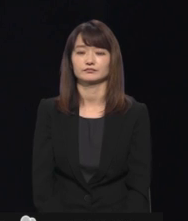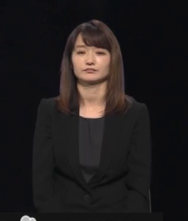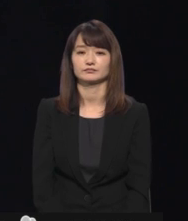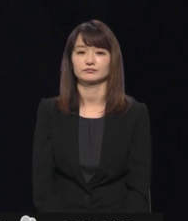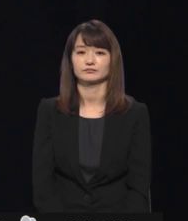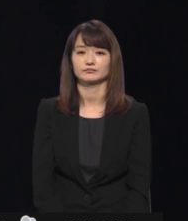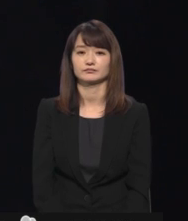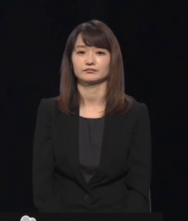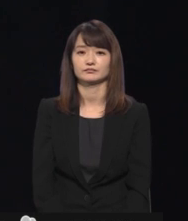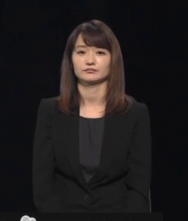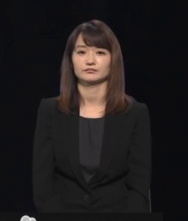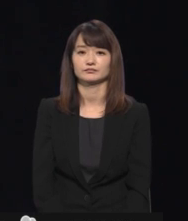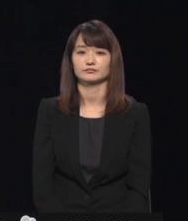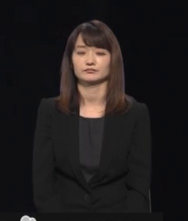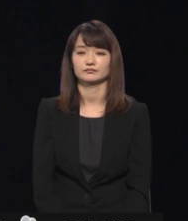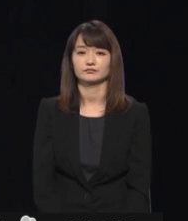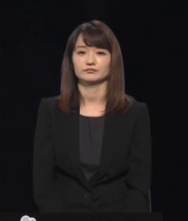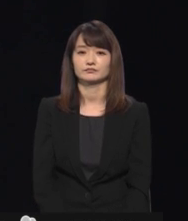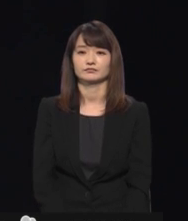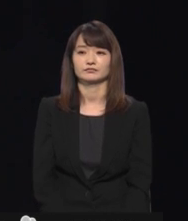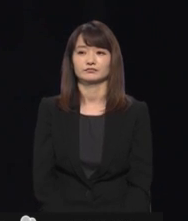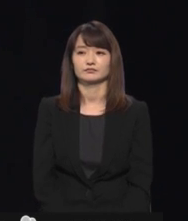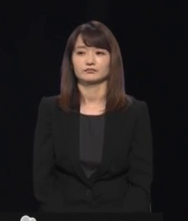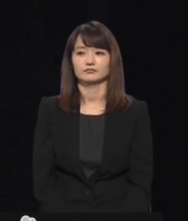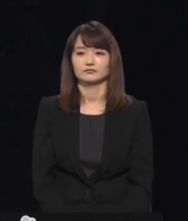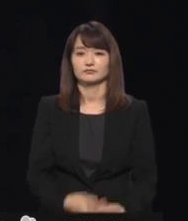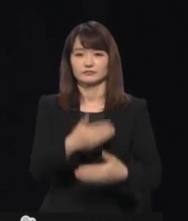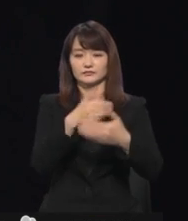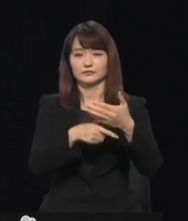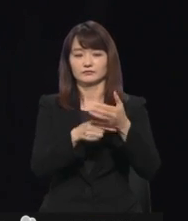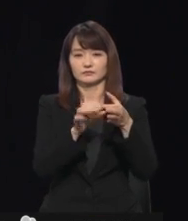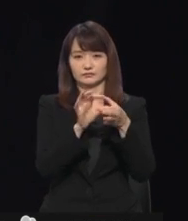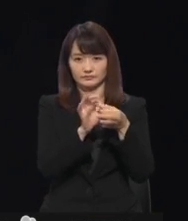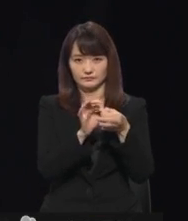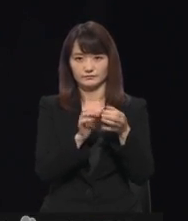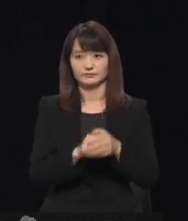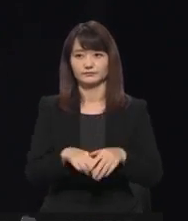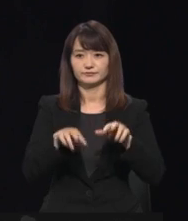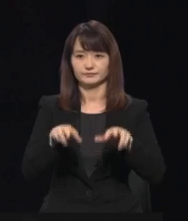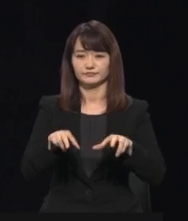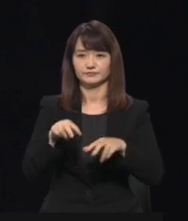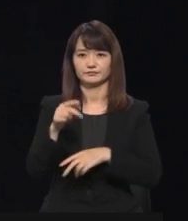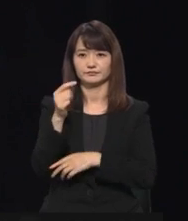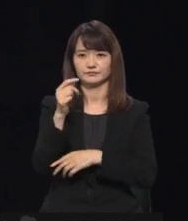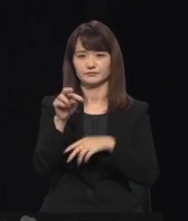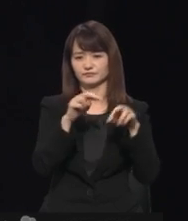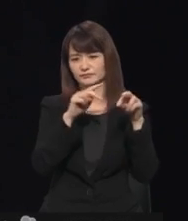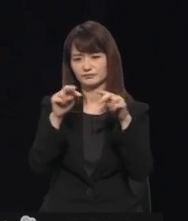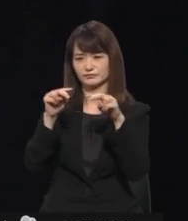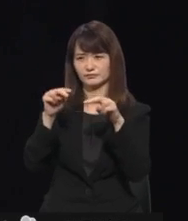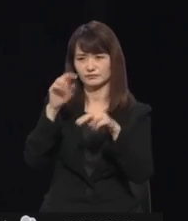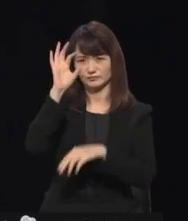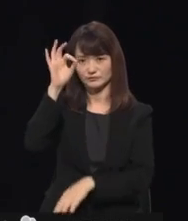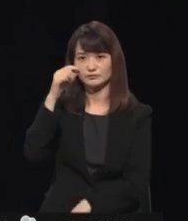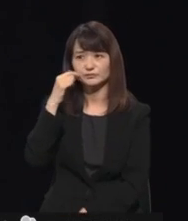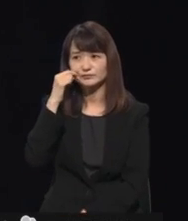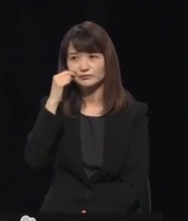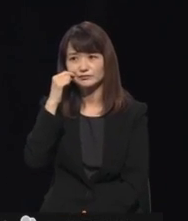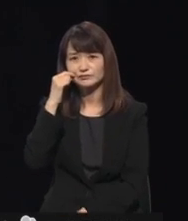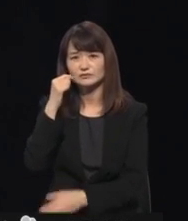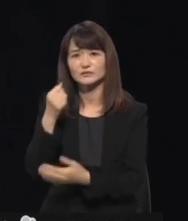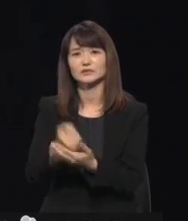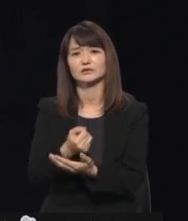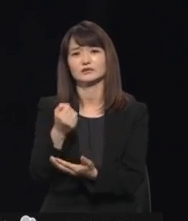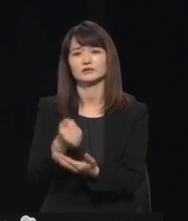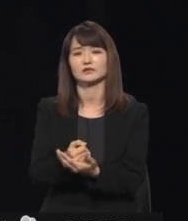어 주선희 님 적요 영화표 없고 하여 내세요 이제 더이상 썰전 라이브를 볼 수 없게 됐습니다 안타까운